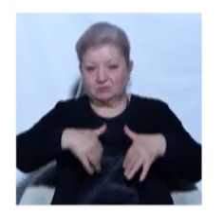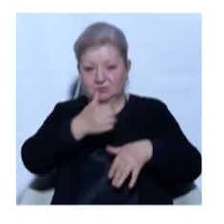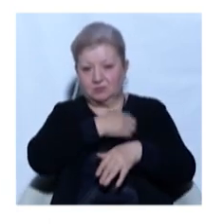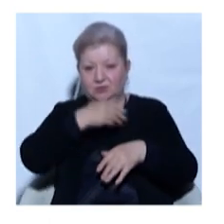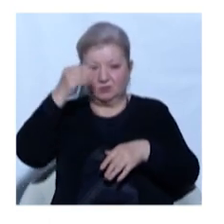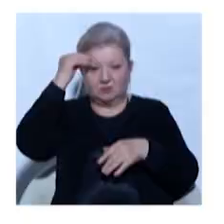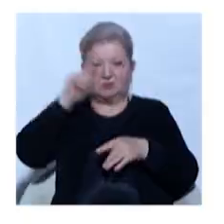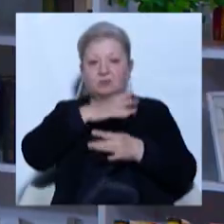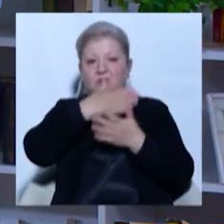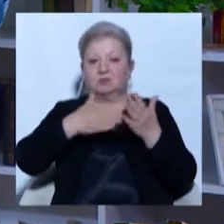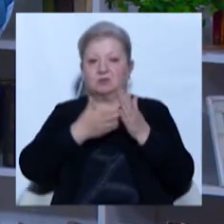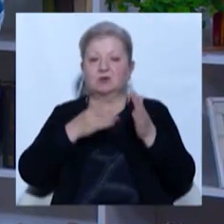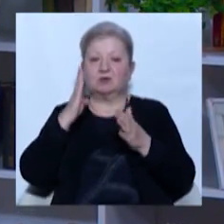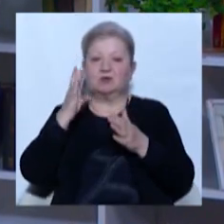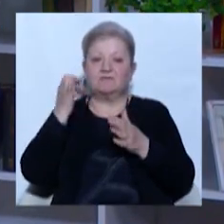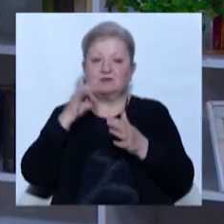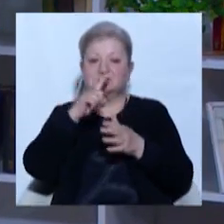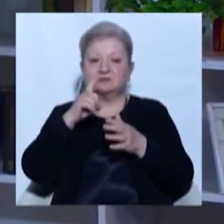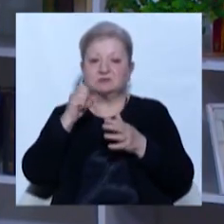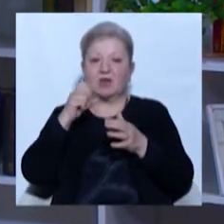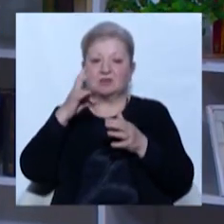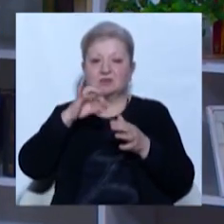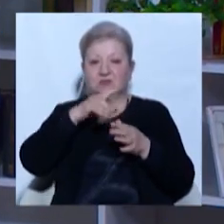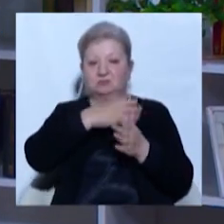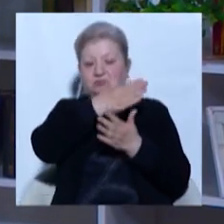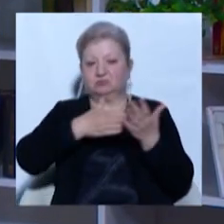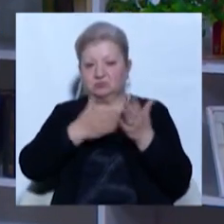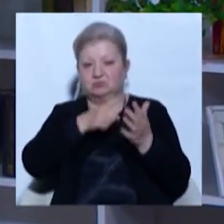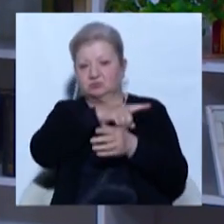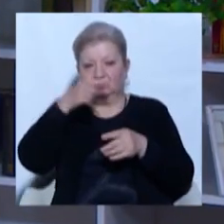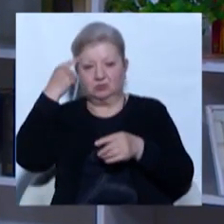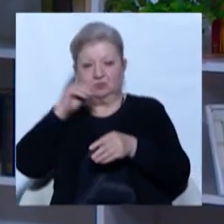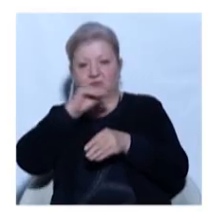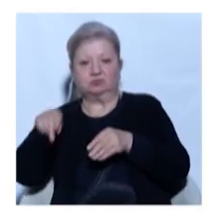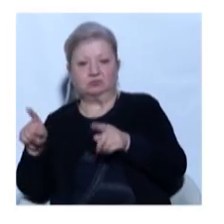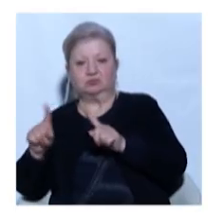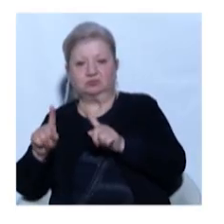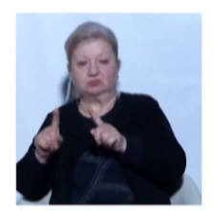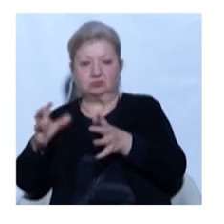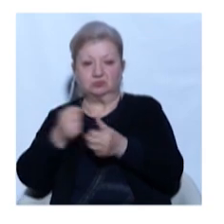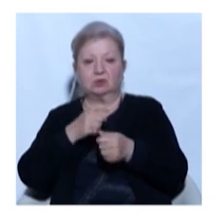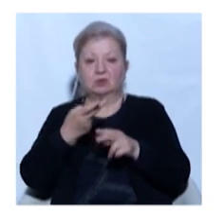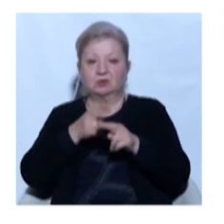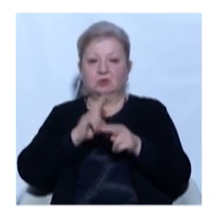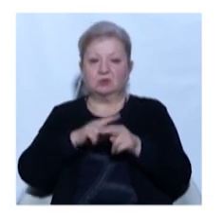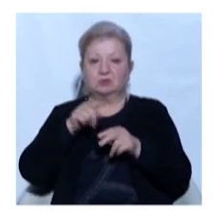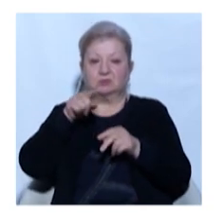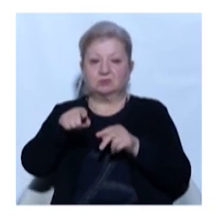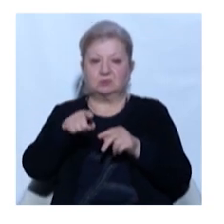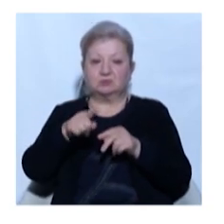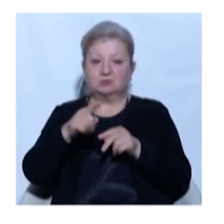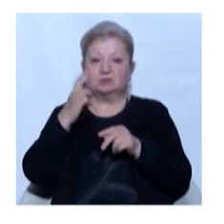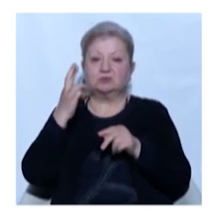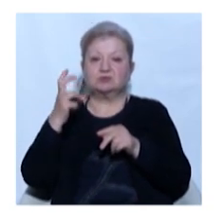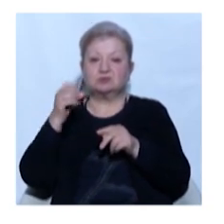მათი მხარდაჭერის იმედის ქონისა. აქედან გამომდინარე, ირანის შაჰმა 459 წელს ამიერკავკასიის